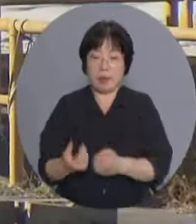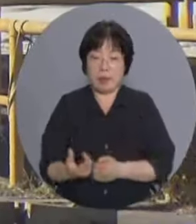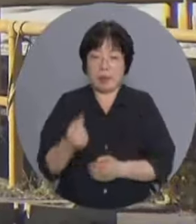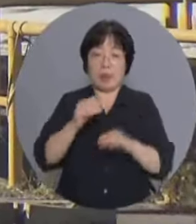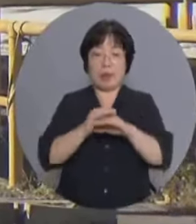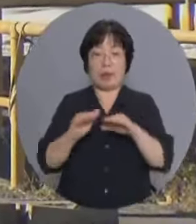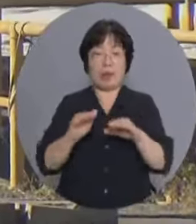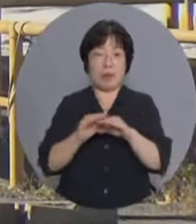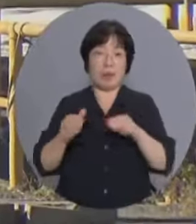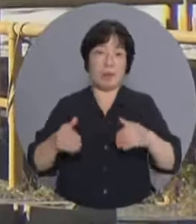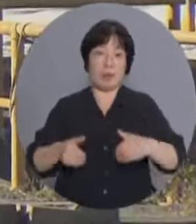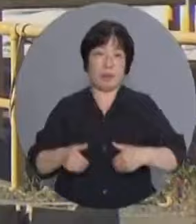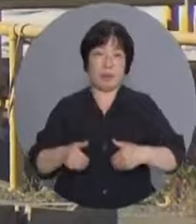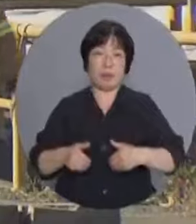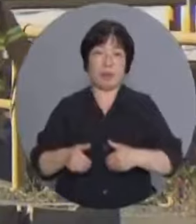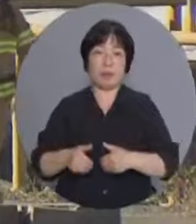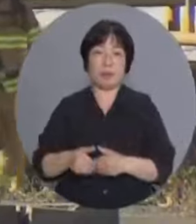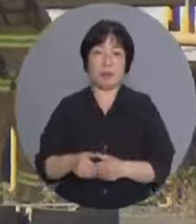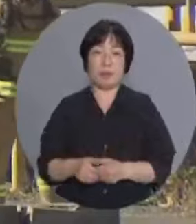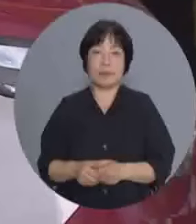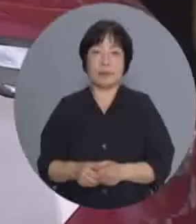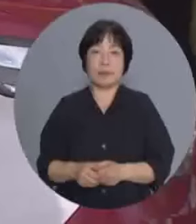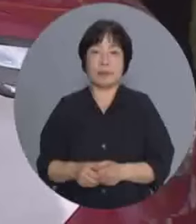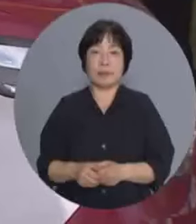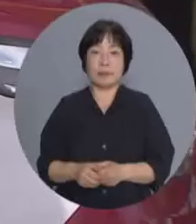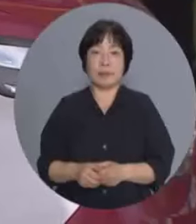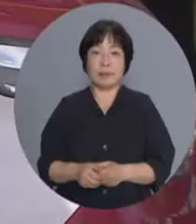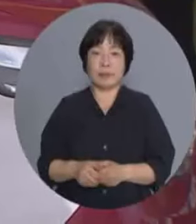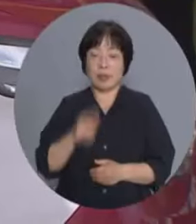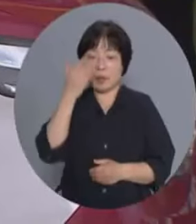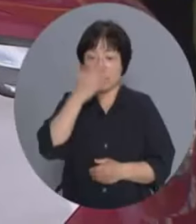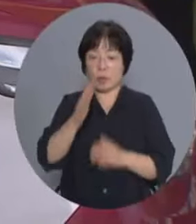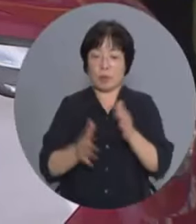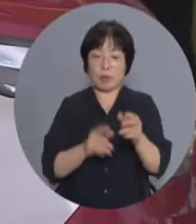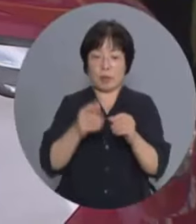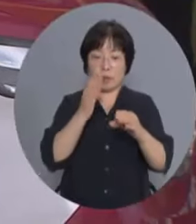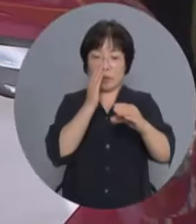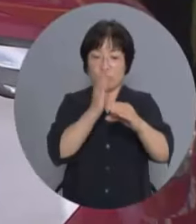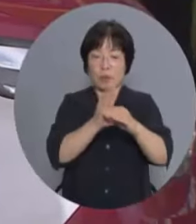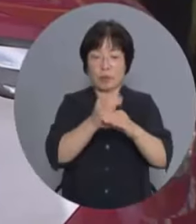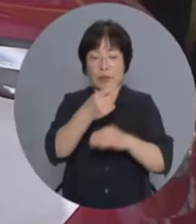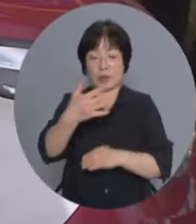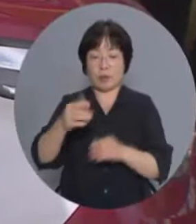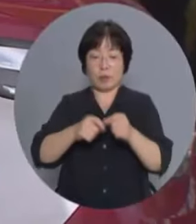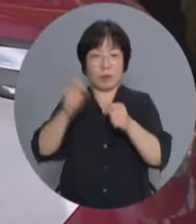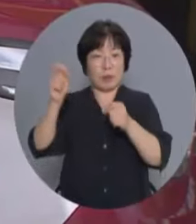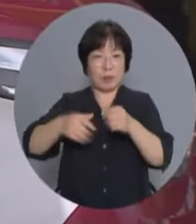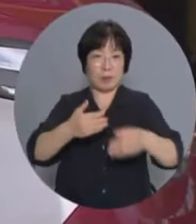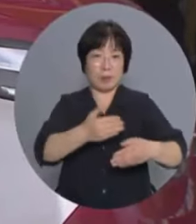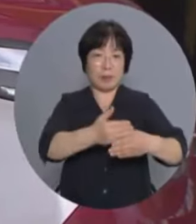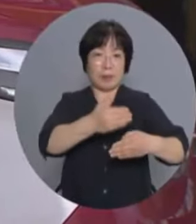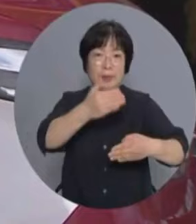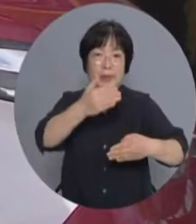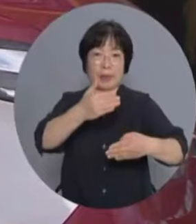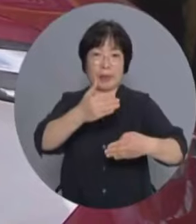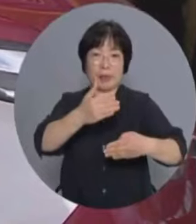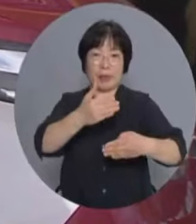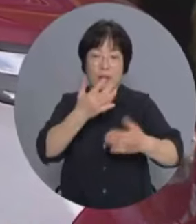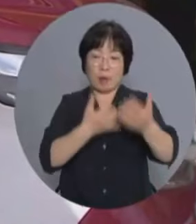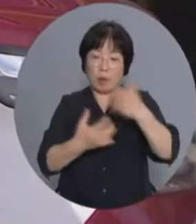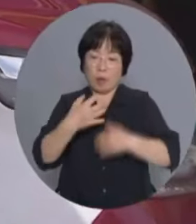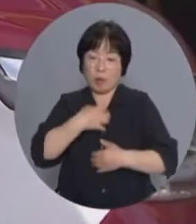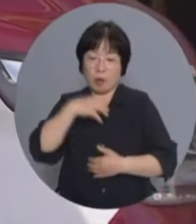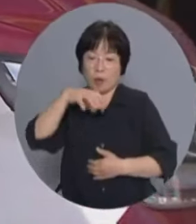신속한 소방활동이 무엇보다 중요합니다. 여수 산단 한가운데에 119 출장소가 개청하면서 화학고란